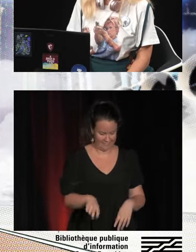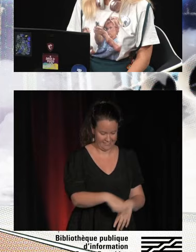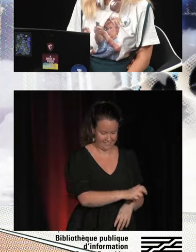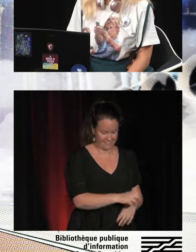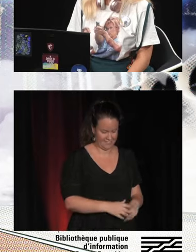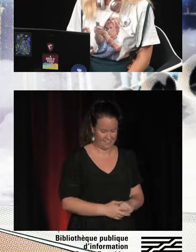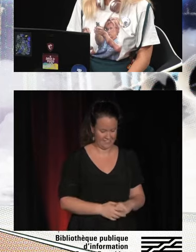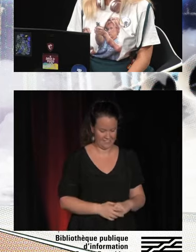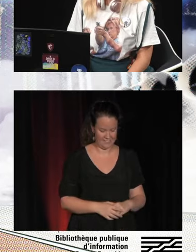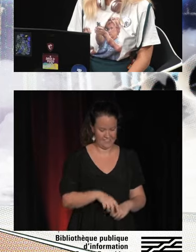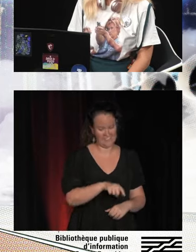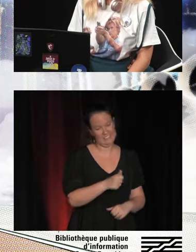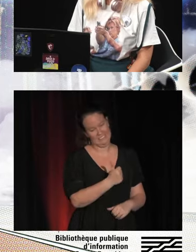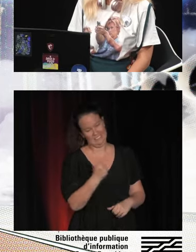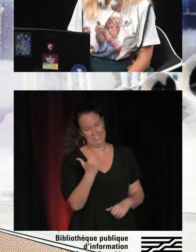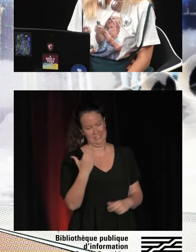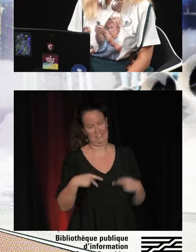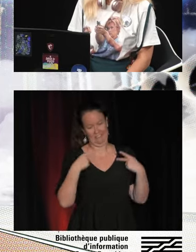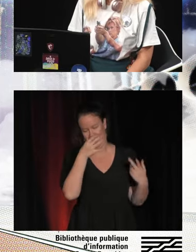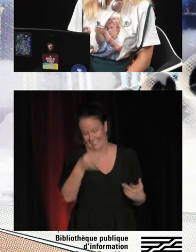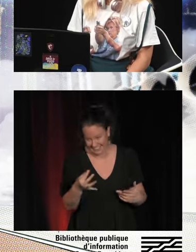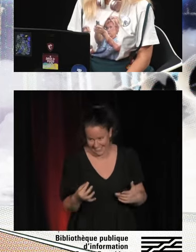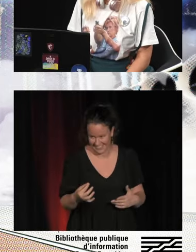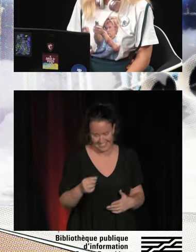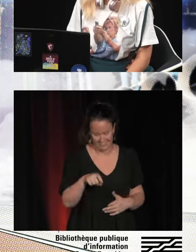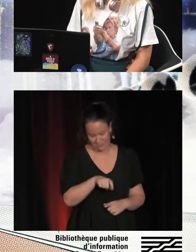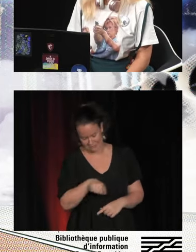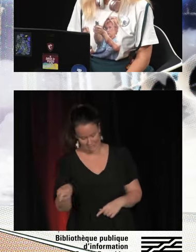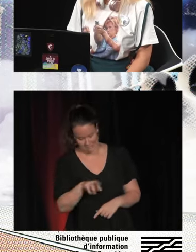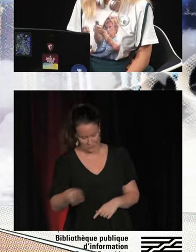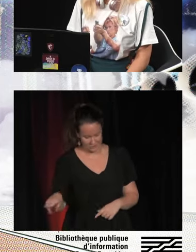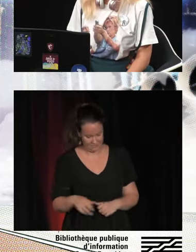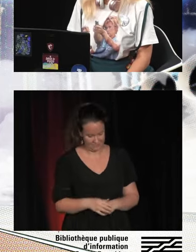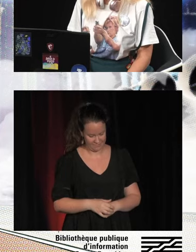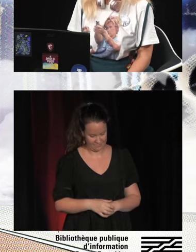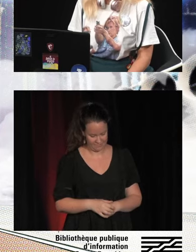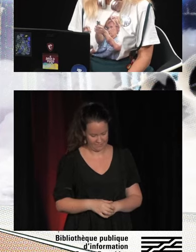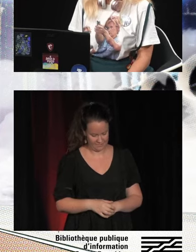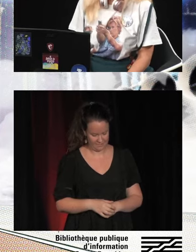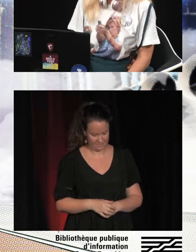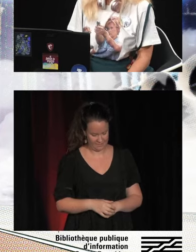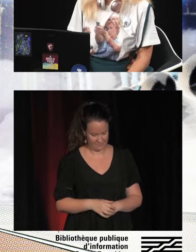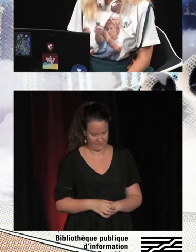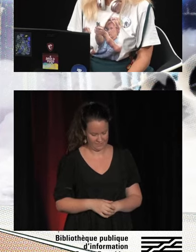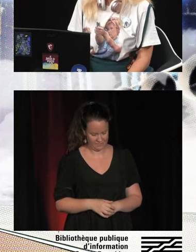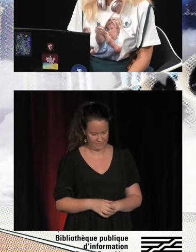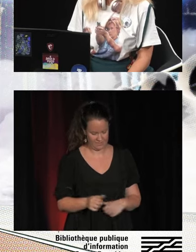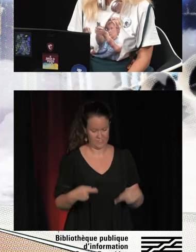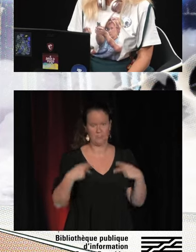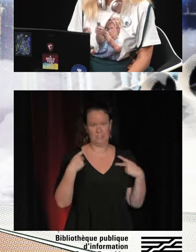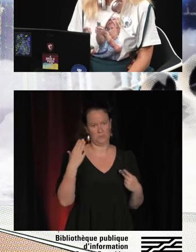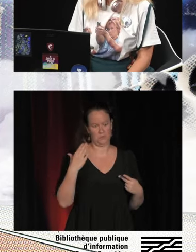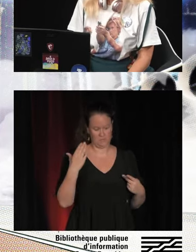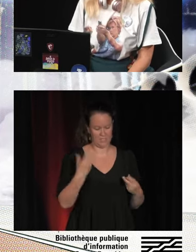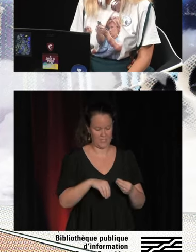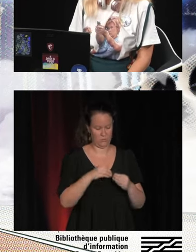On va faire demi-tour, hein, parce que j'ai besoin de cette vie. J'ai besoin de cette vie parce que la vie vous redonne donc une vie, mais